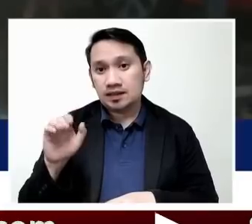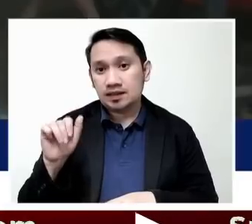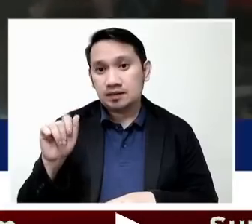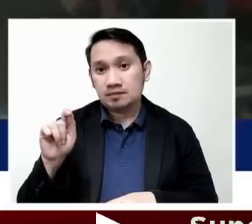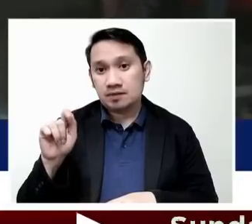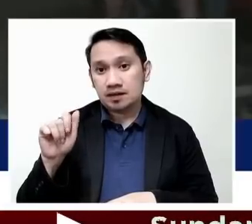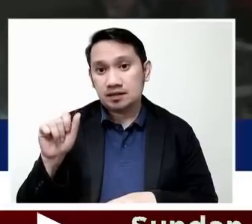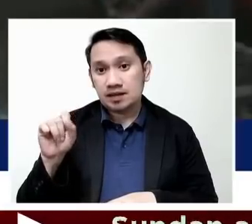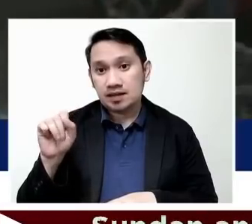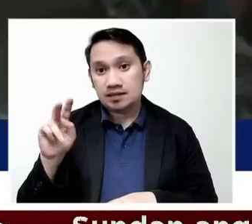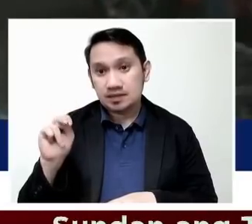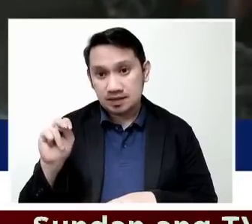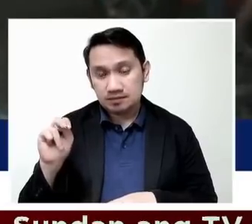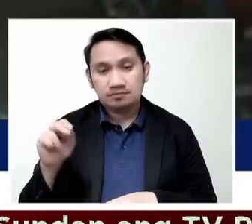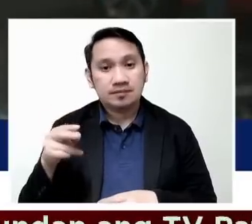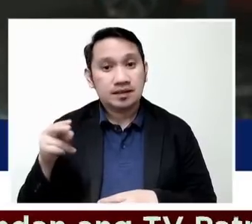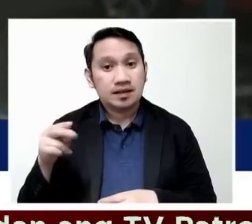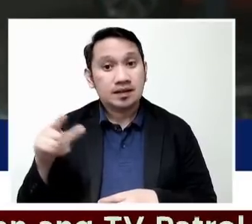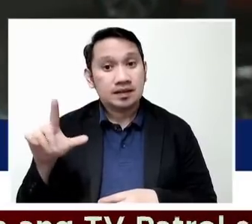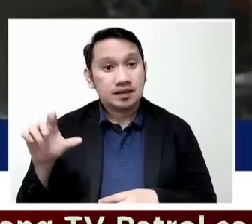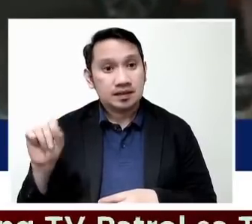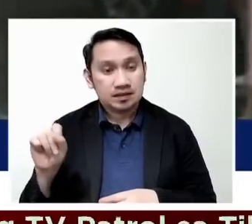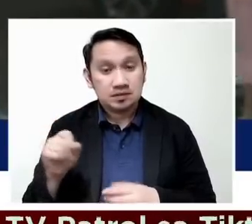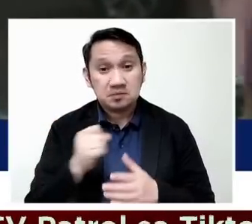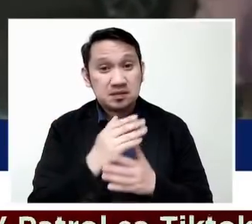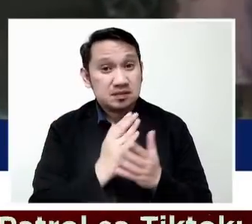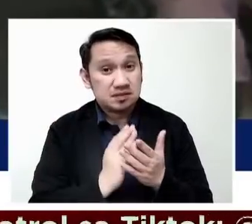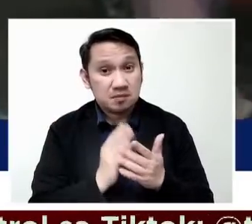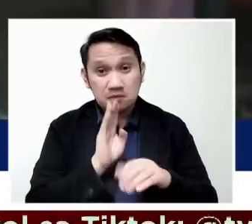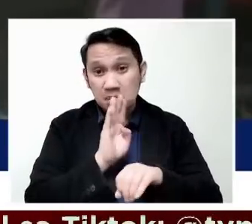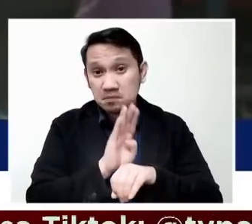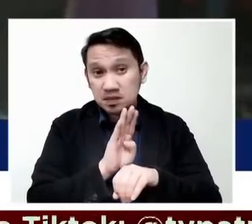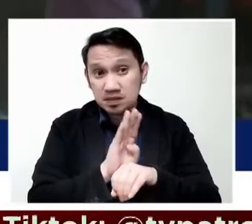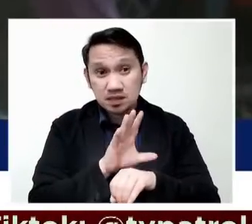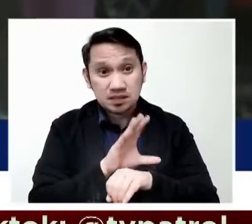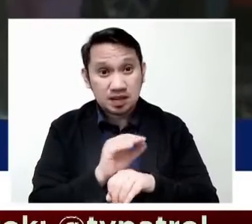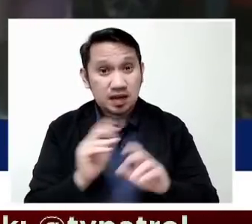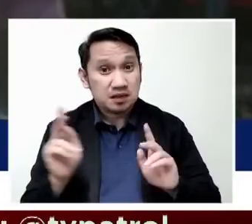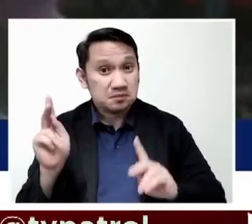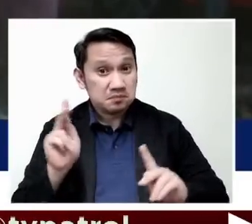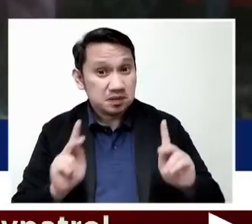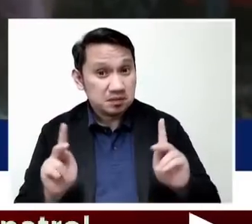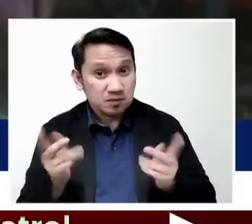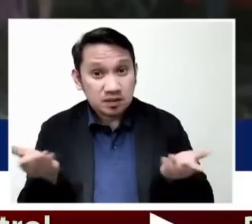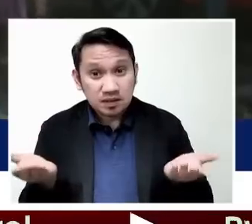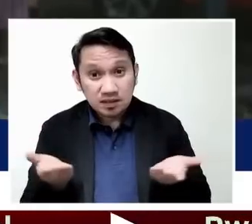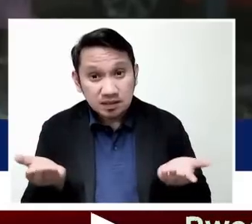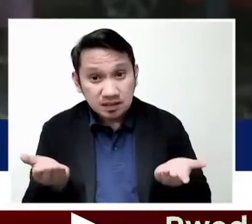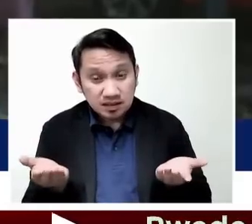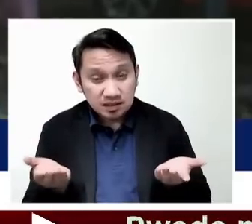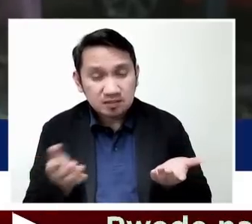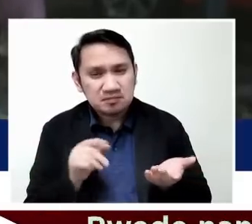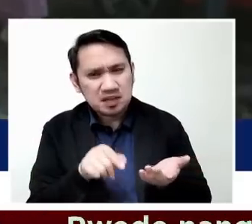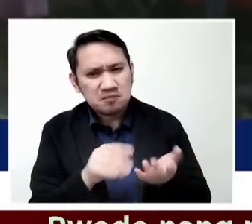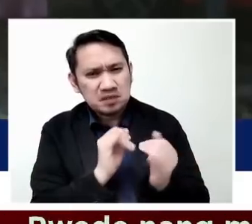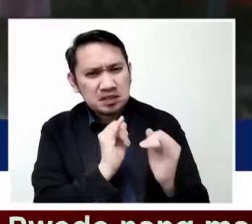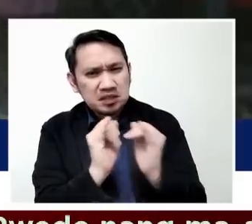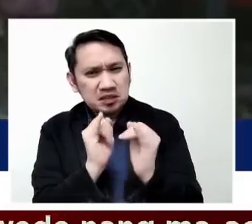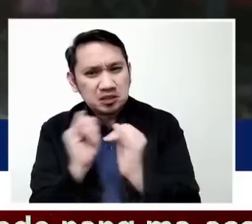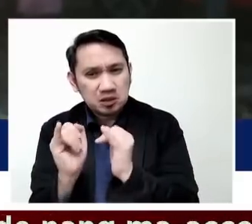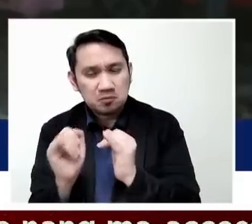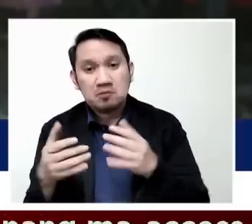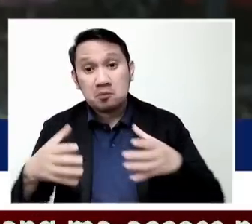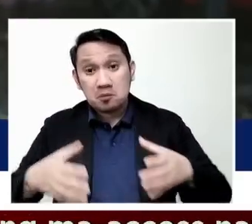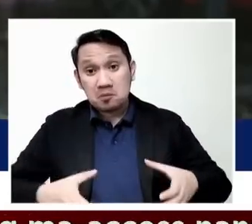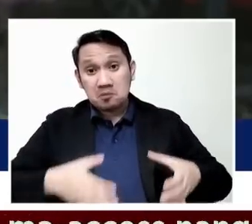City. Kaya naman yung ilang mga negosyo, pati na rin yung mga residenteng nakausap natin ay talagang puno na yung kanilang imbakan ng